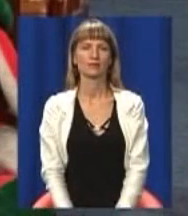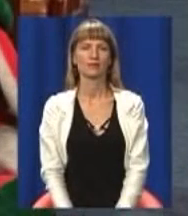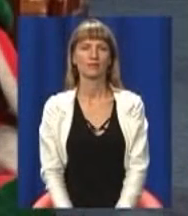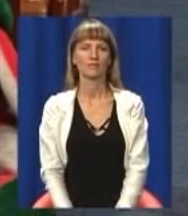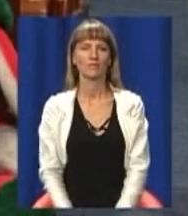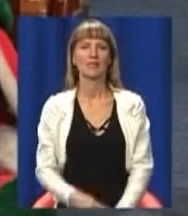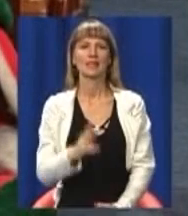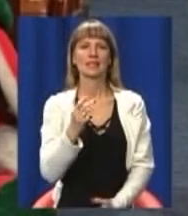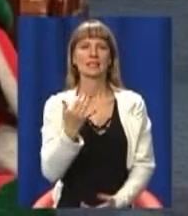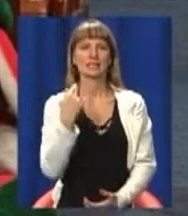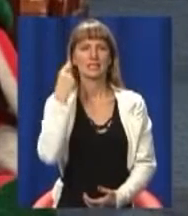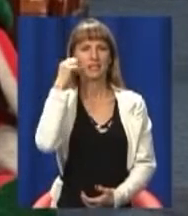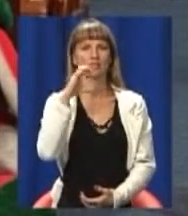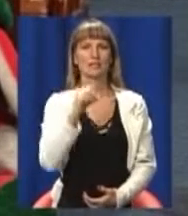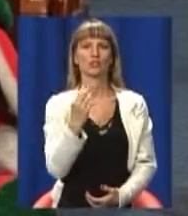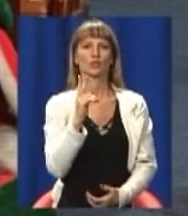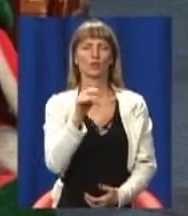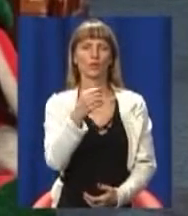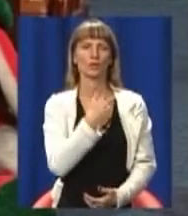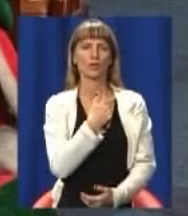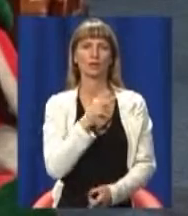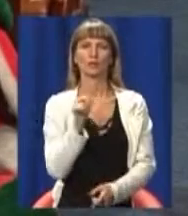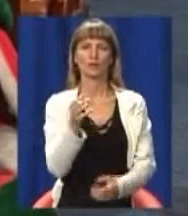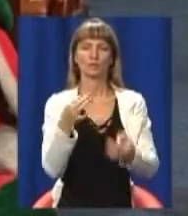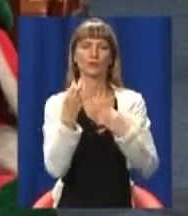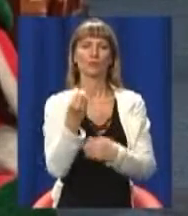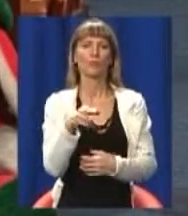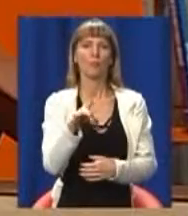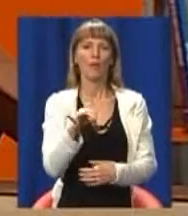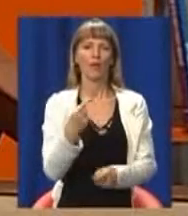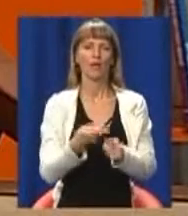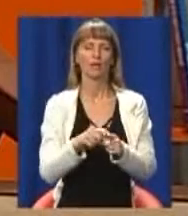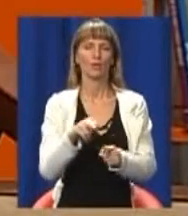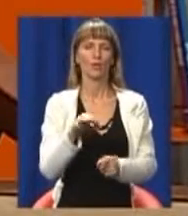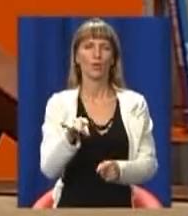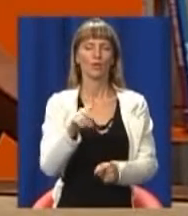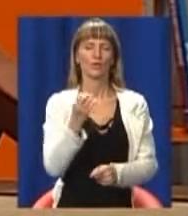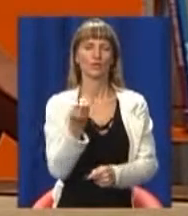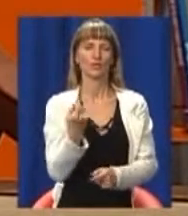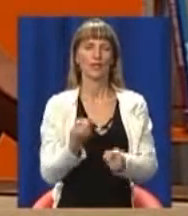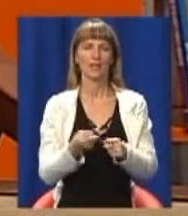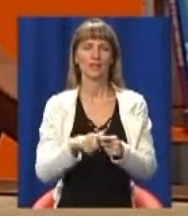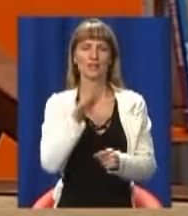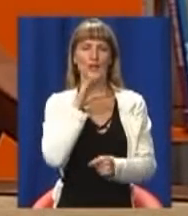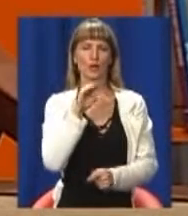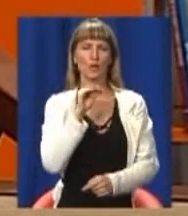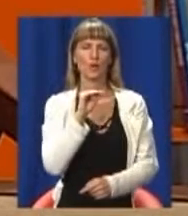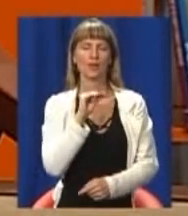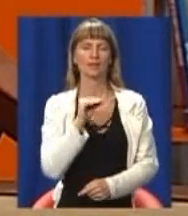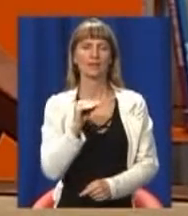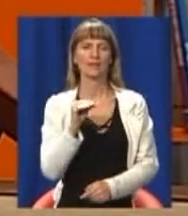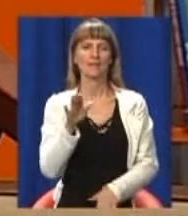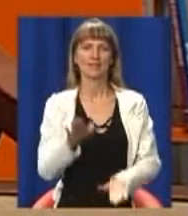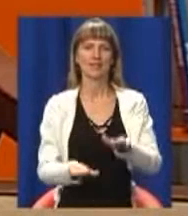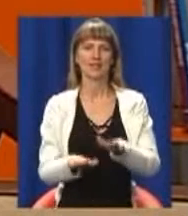Ну, наскільки я знаю, Сашко, ти хотів нам щось розповісти ще про цю породу. А ще ця порода